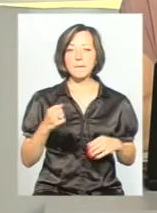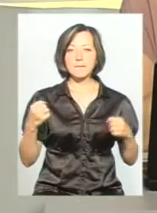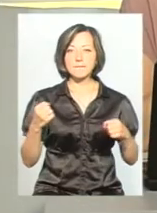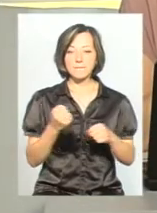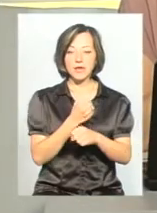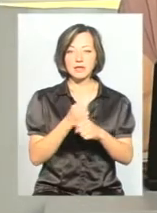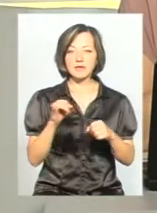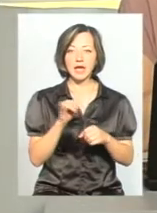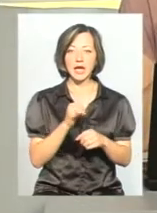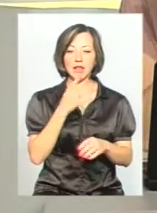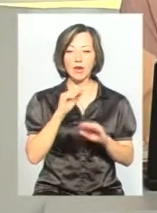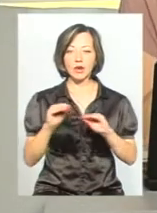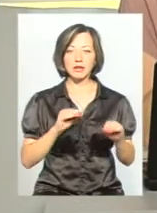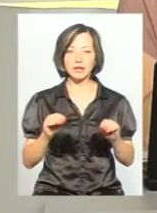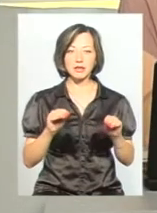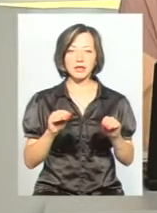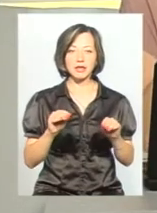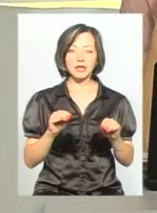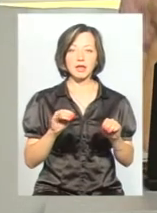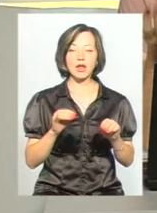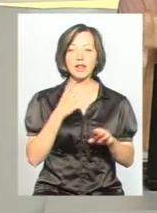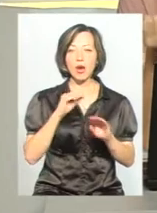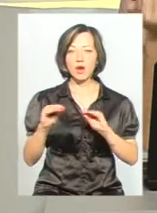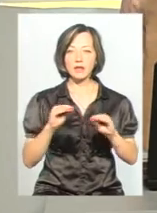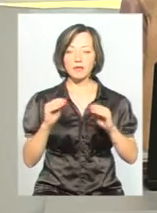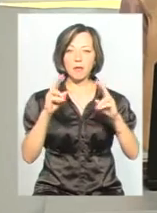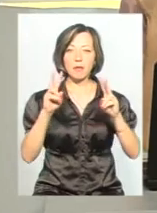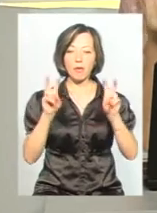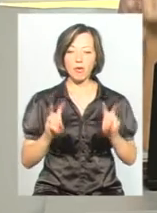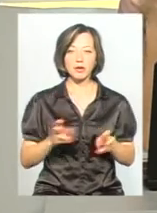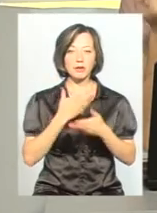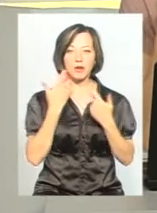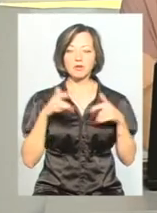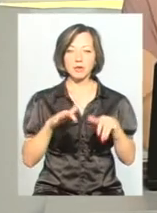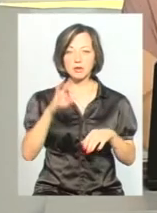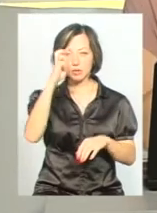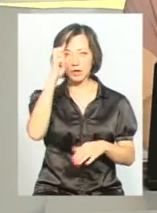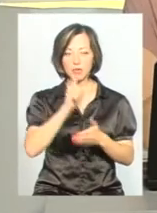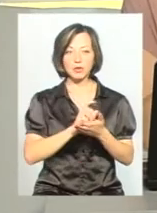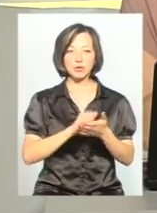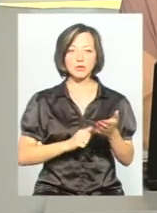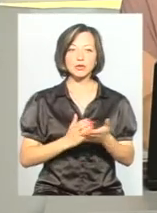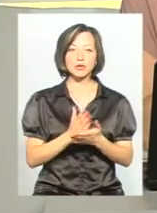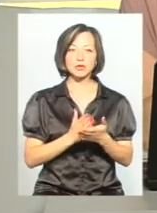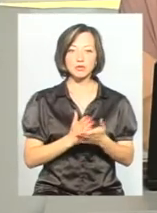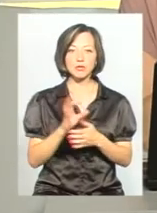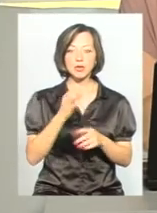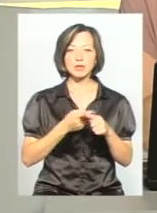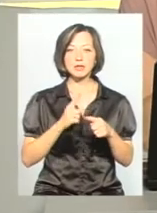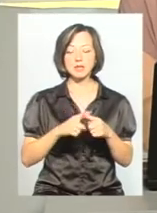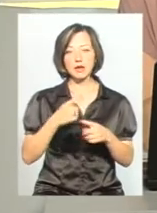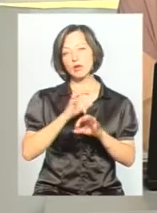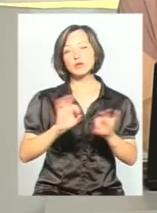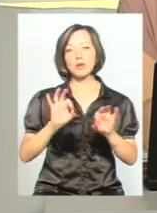декоративні породи, верніше, тільки з бійцівськими і декоративними породами не мають справи у Державній фіскальній службі. Про це нам